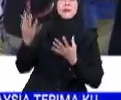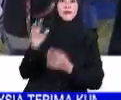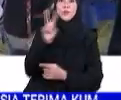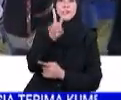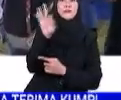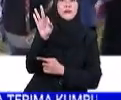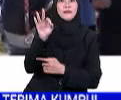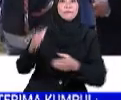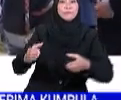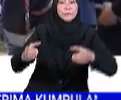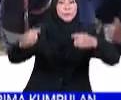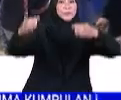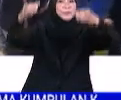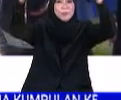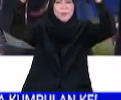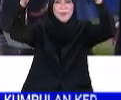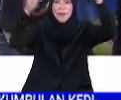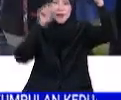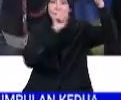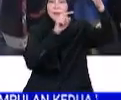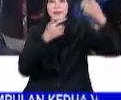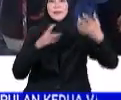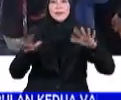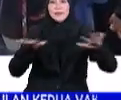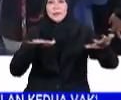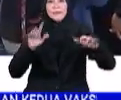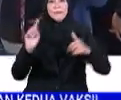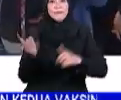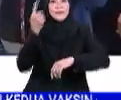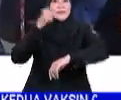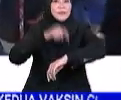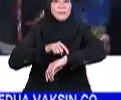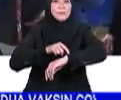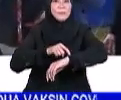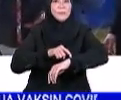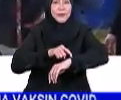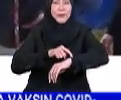So kita pun saya rasa first time jadi.